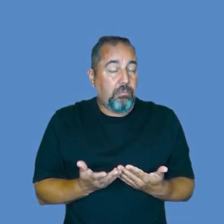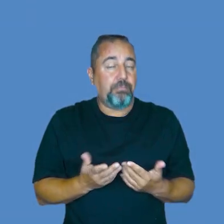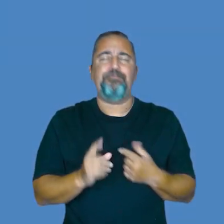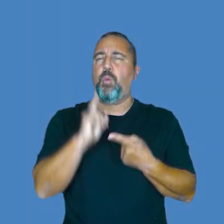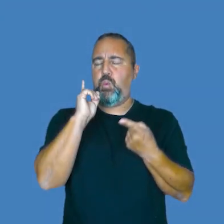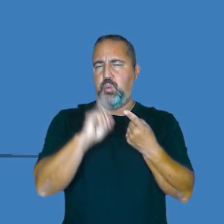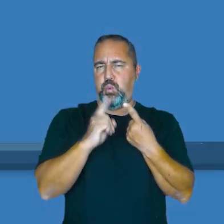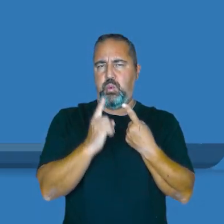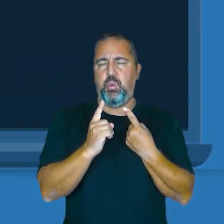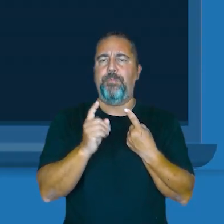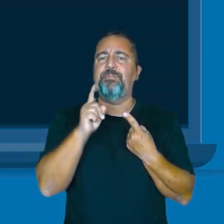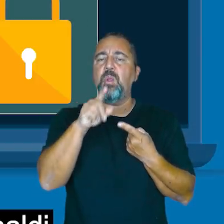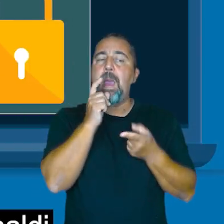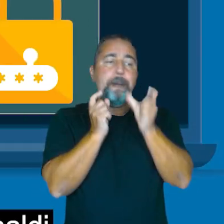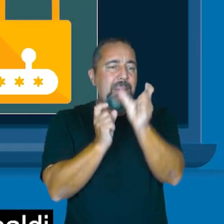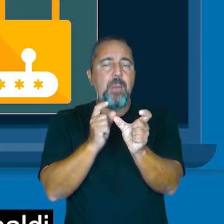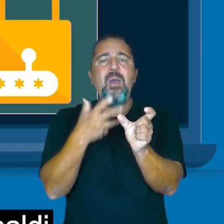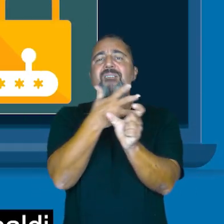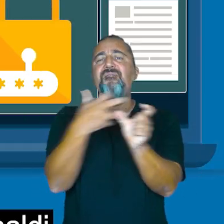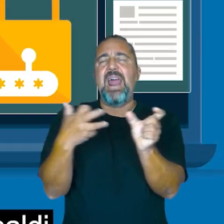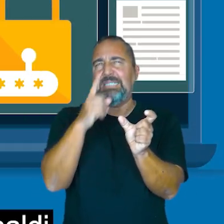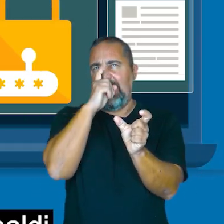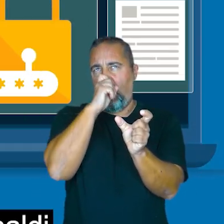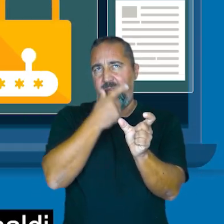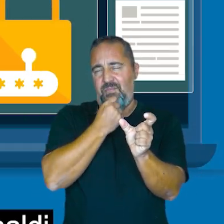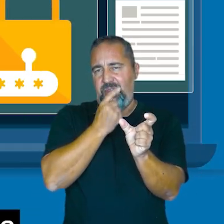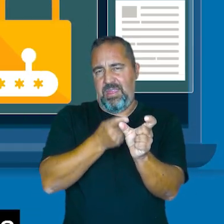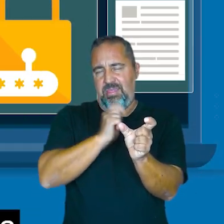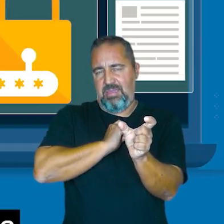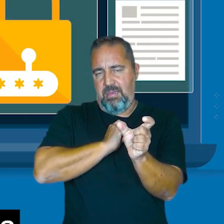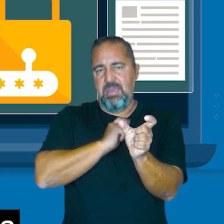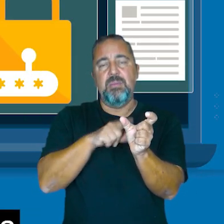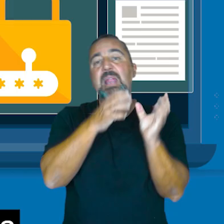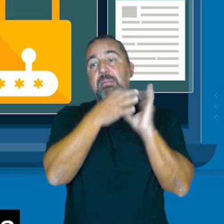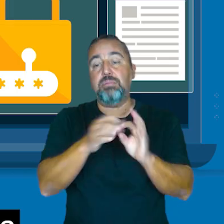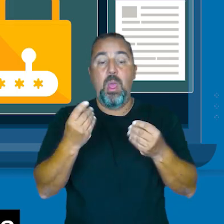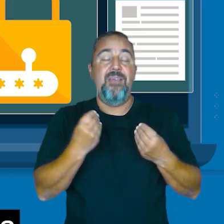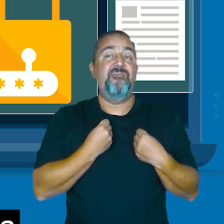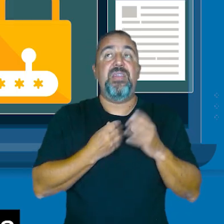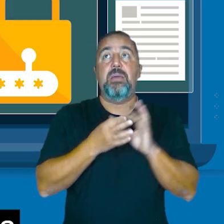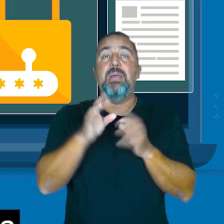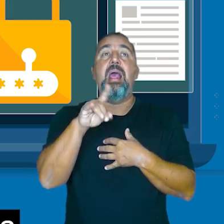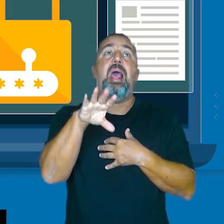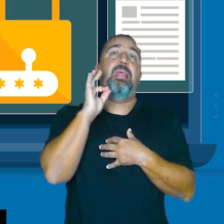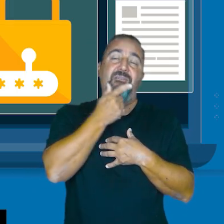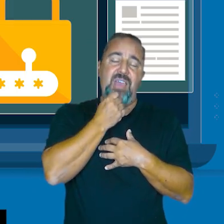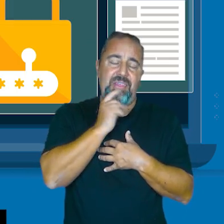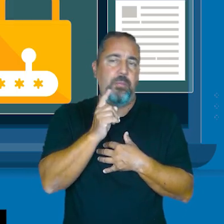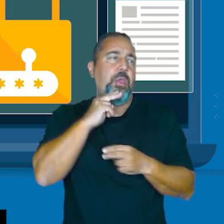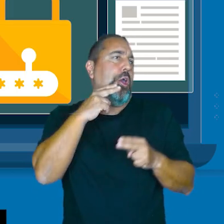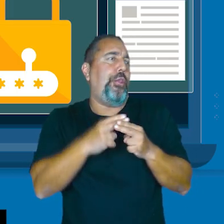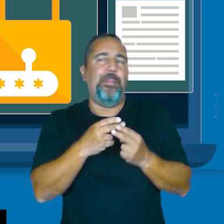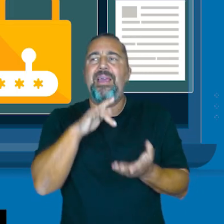dugu? Bat, aukeratu gogoratuko duzun hitz edo esaldi bat, zure bizitzarekin lotuta ez dagoena, eta